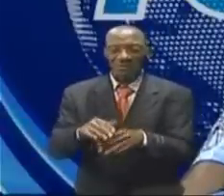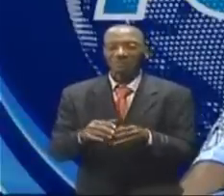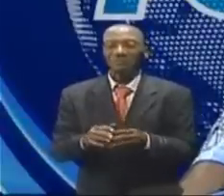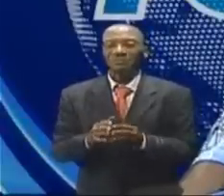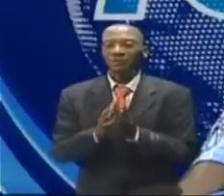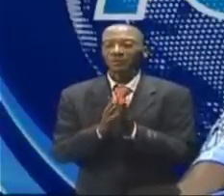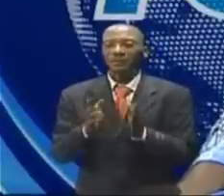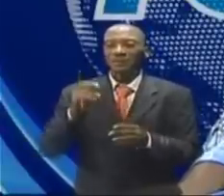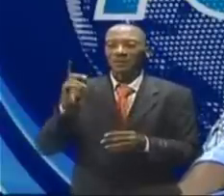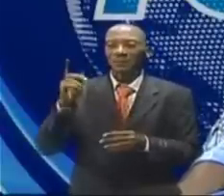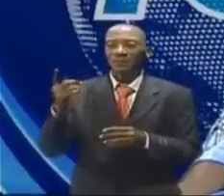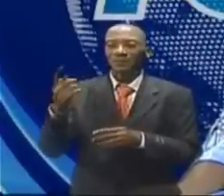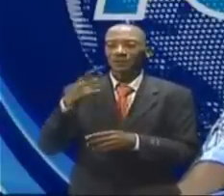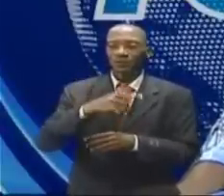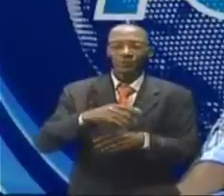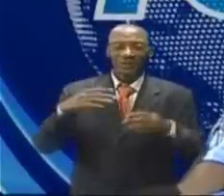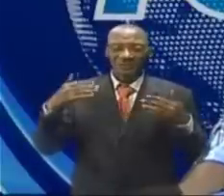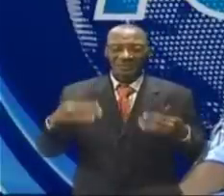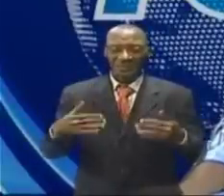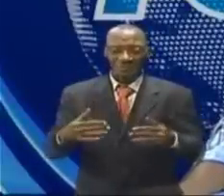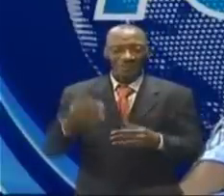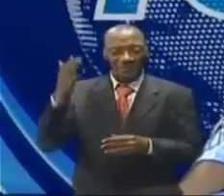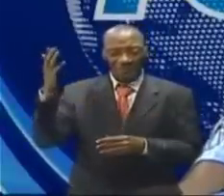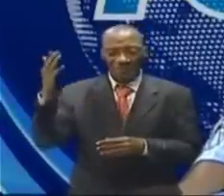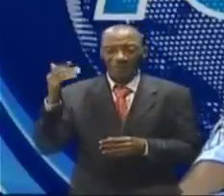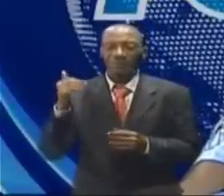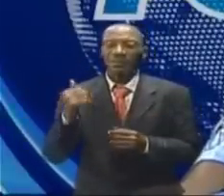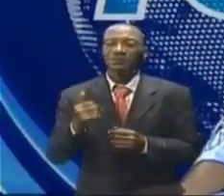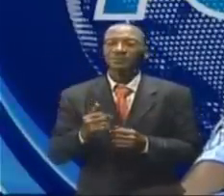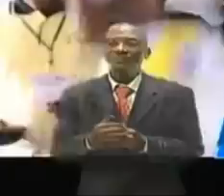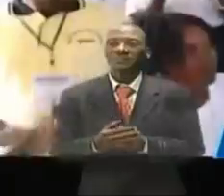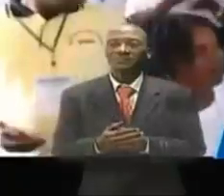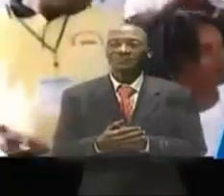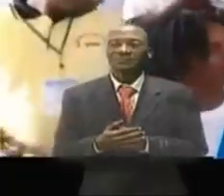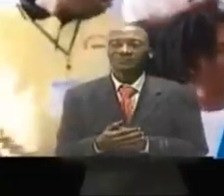interdiocésaines des jeunes. Le reportage est signé d'Amas Isoli.